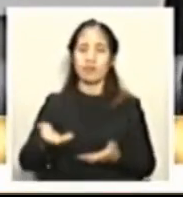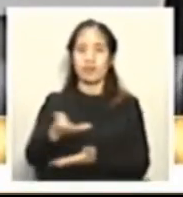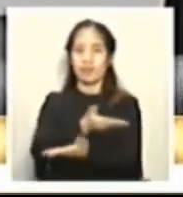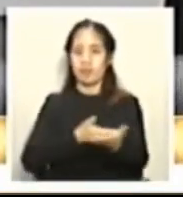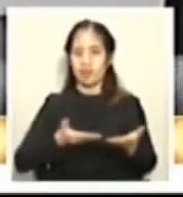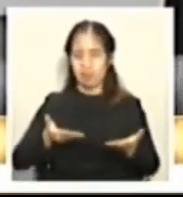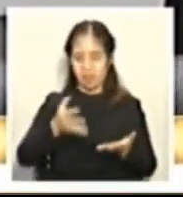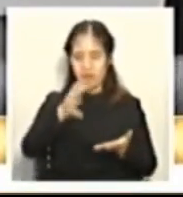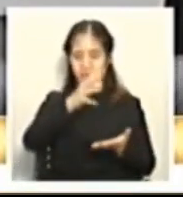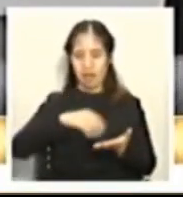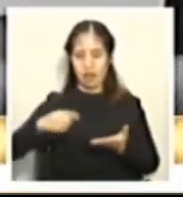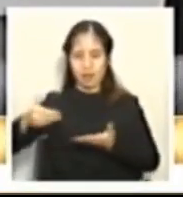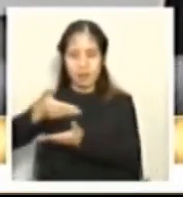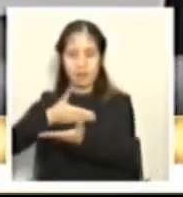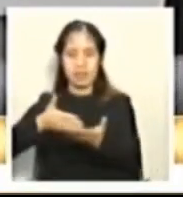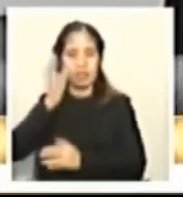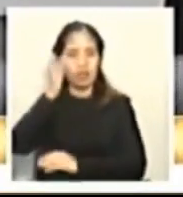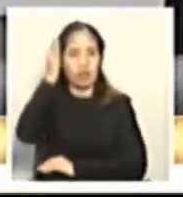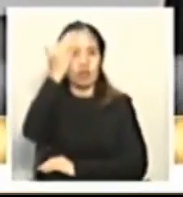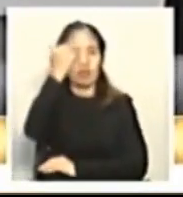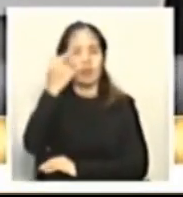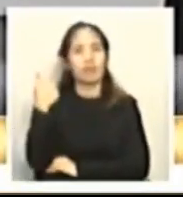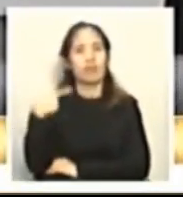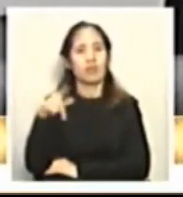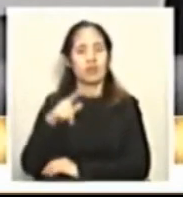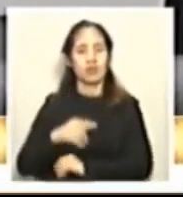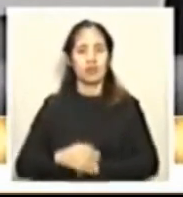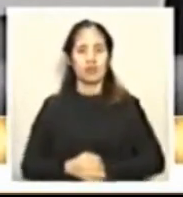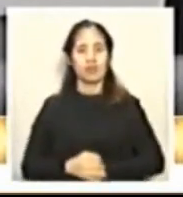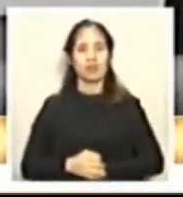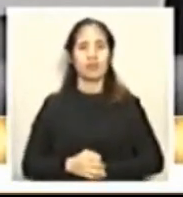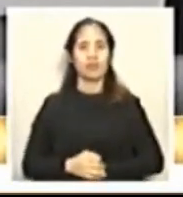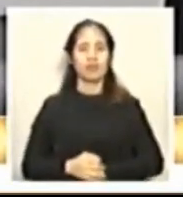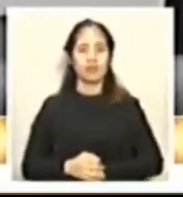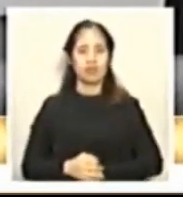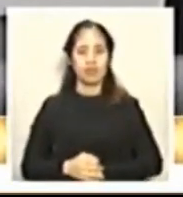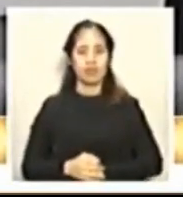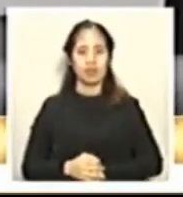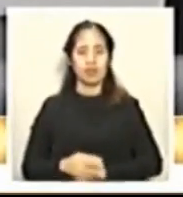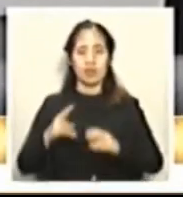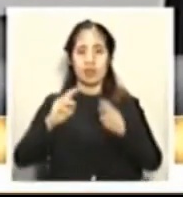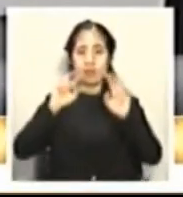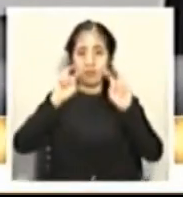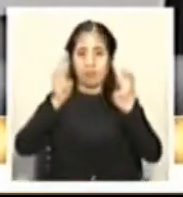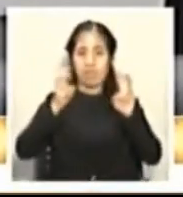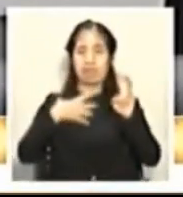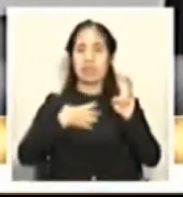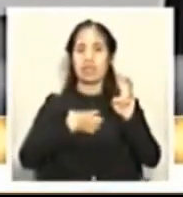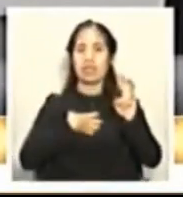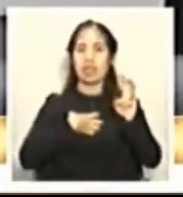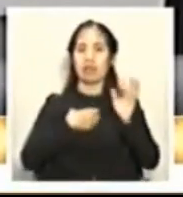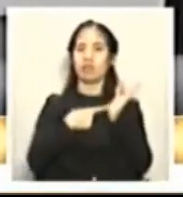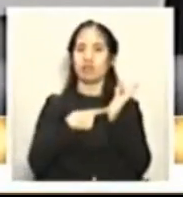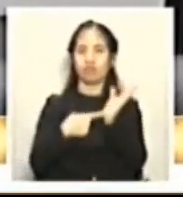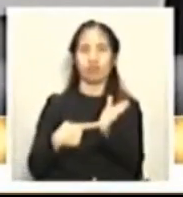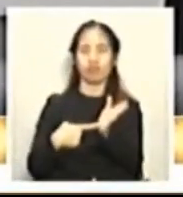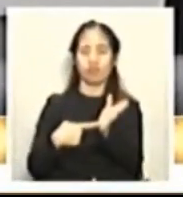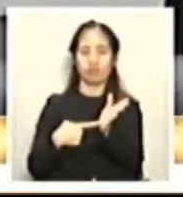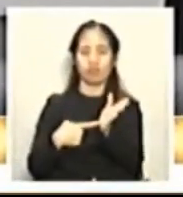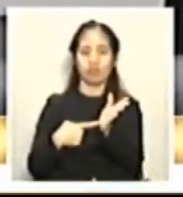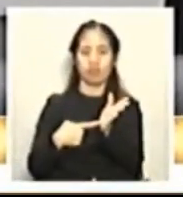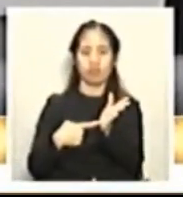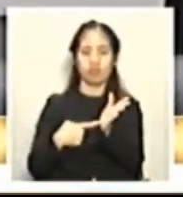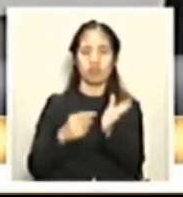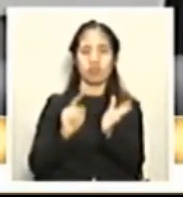ไปพิจารณาเพื่อให้เกิดประโยชน์ประเด็นที่อยากจะหยิบยกขึ้นมาก็คือ